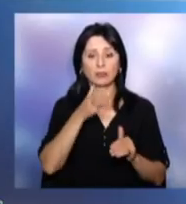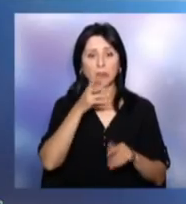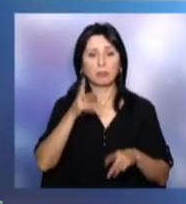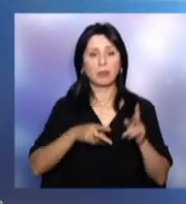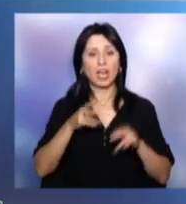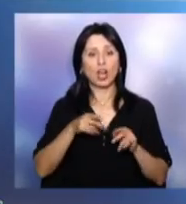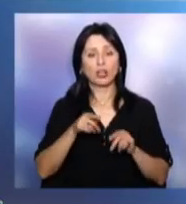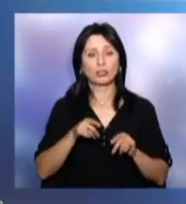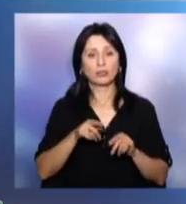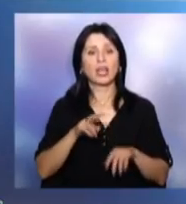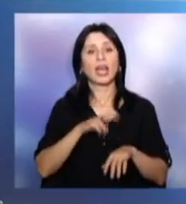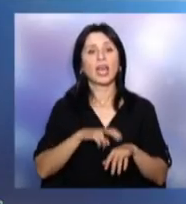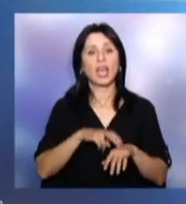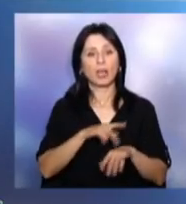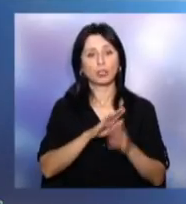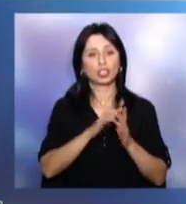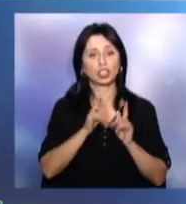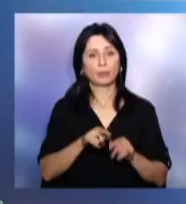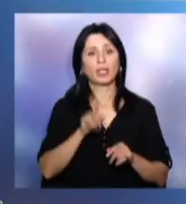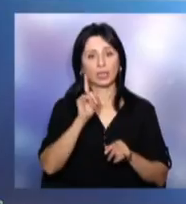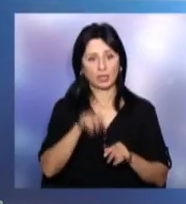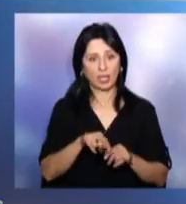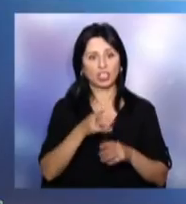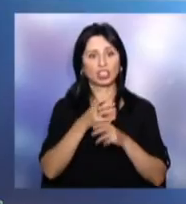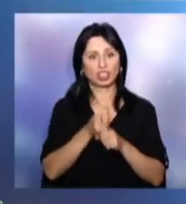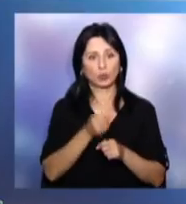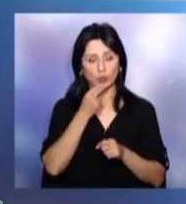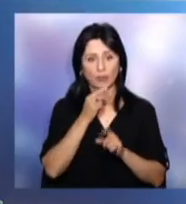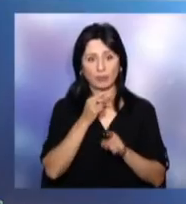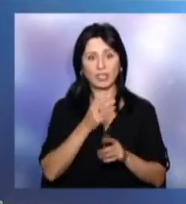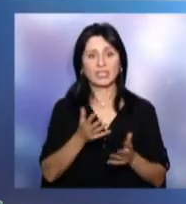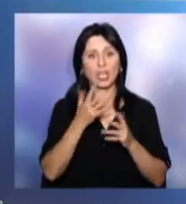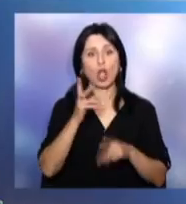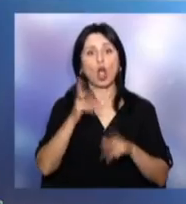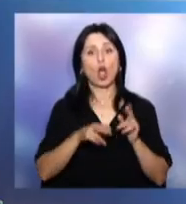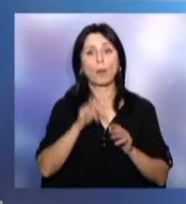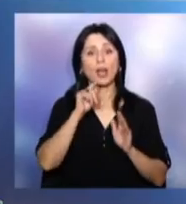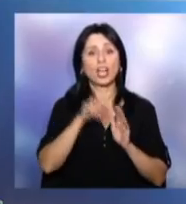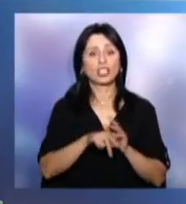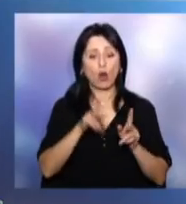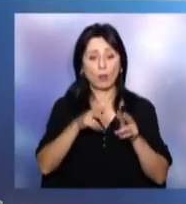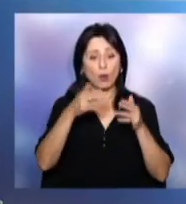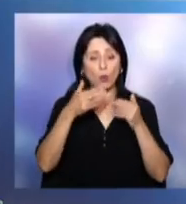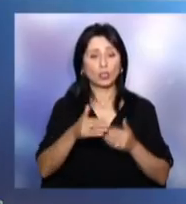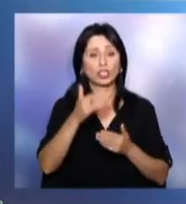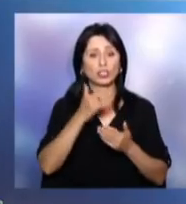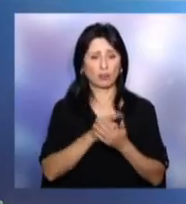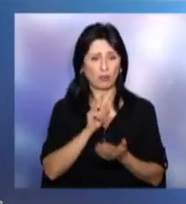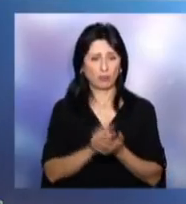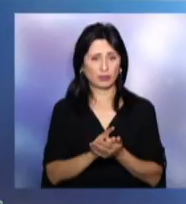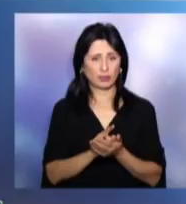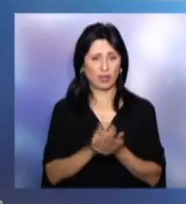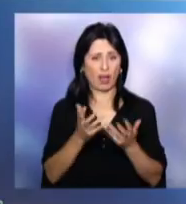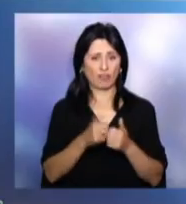პერიოდში ექიმისთან შეთანხმებითაც კი იყოს შეზღუდული კვება. ცხადია, ოპერაციული ჩარევა და ოპერაციის შემდგომი